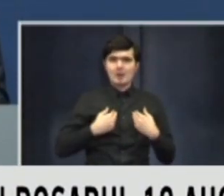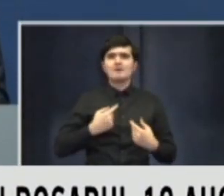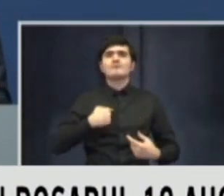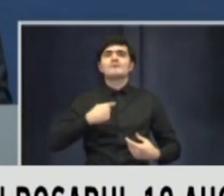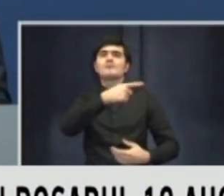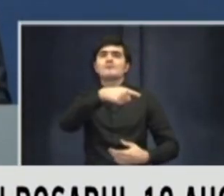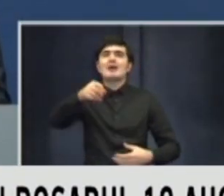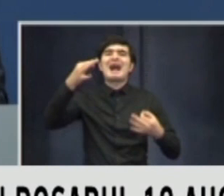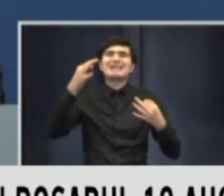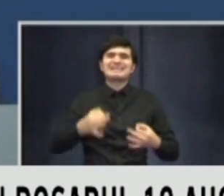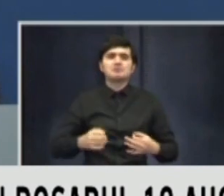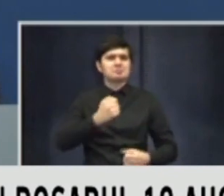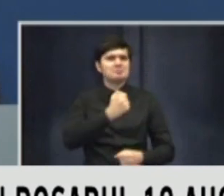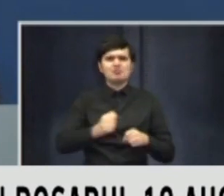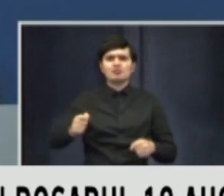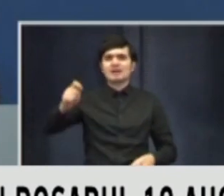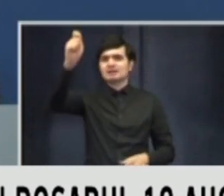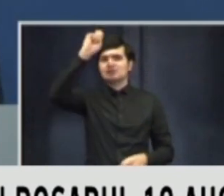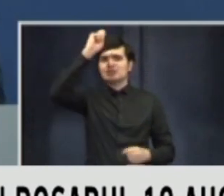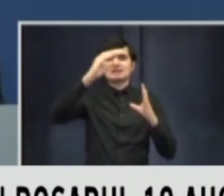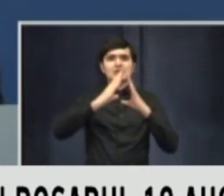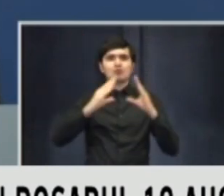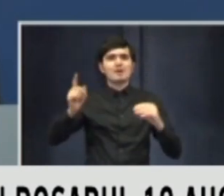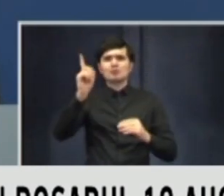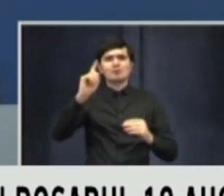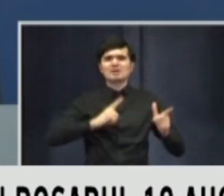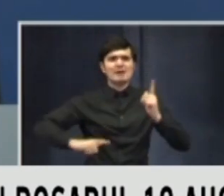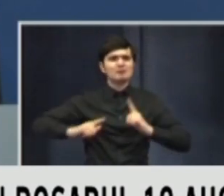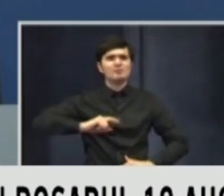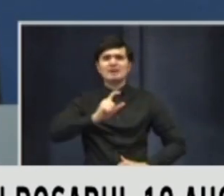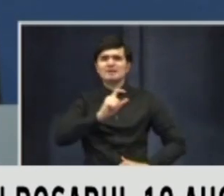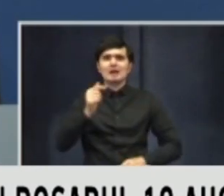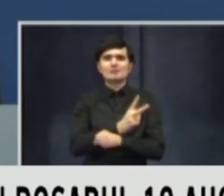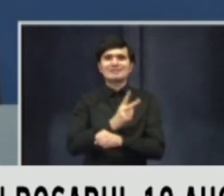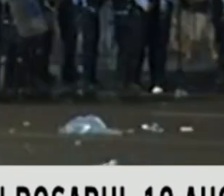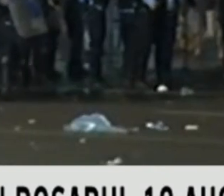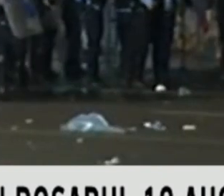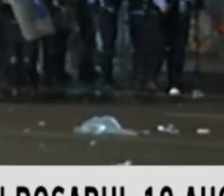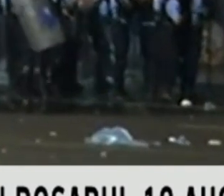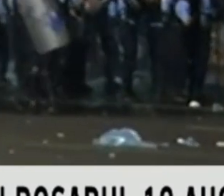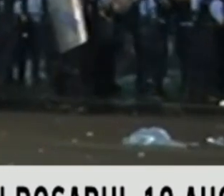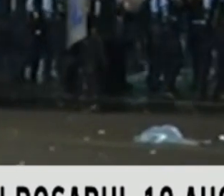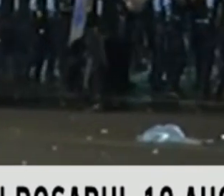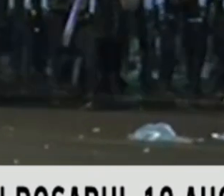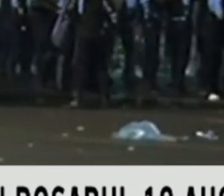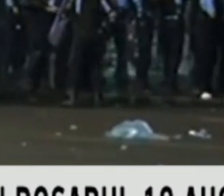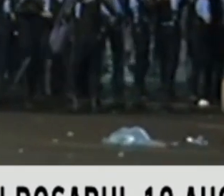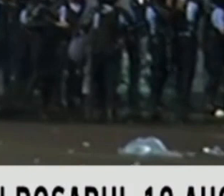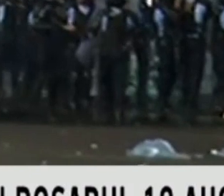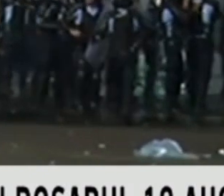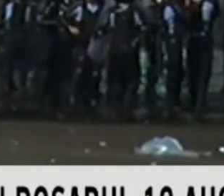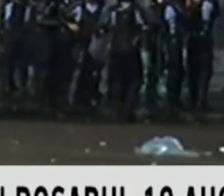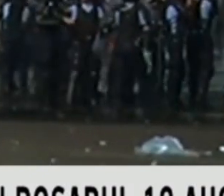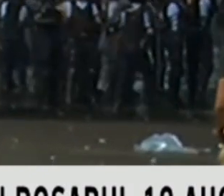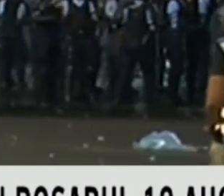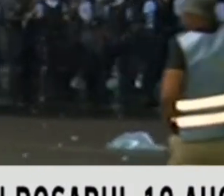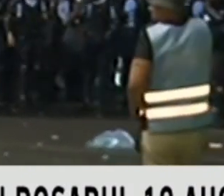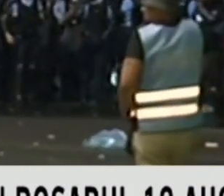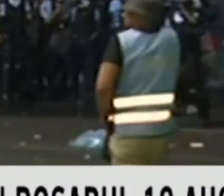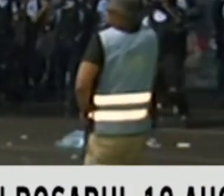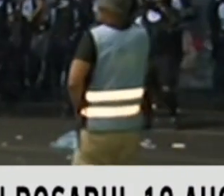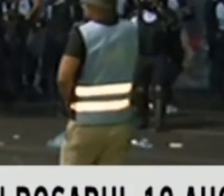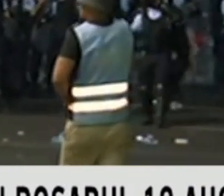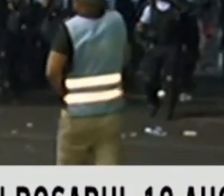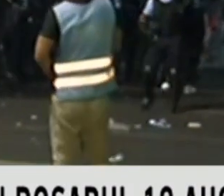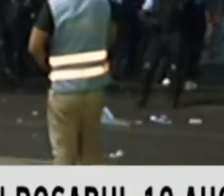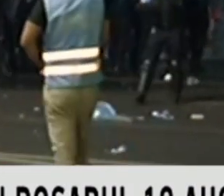niciodată cetățenii României nu vor mai avea de suferit de pe urma unui stat abuziv, așa cum au fost aceste situații. Premierul a anunțat că ministrul Justiției, Stelian Ion,